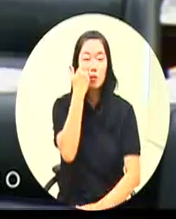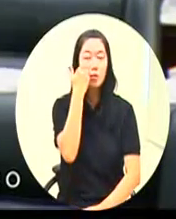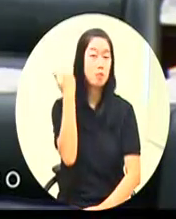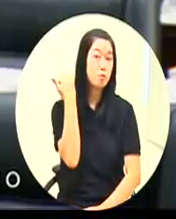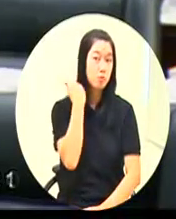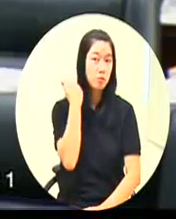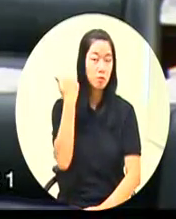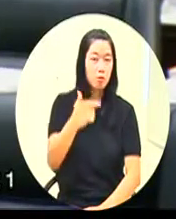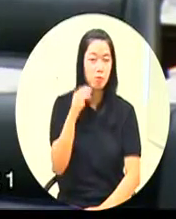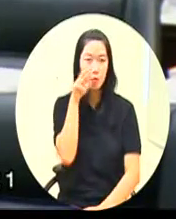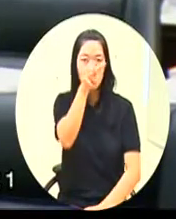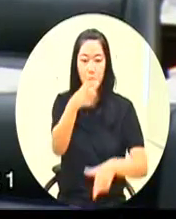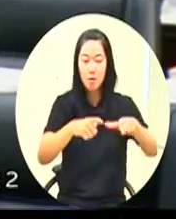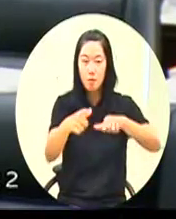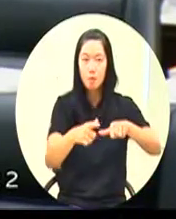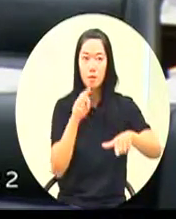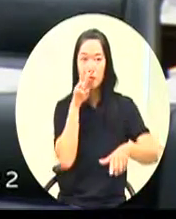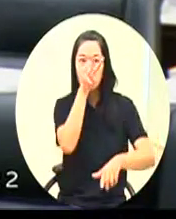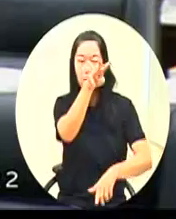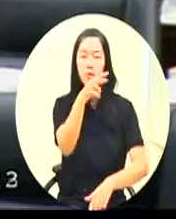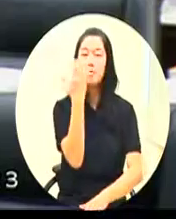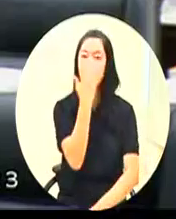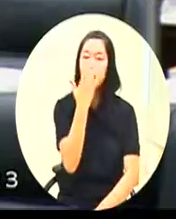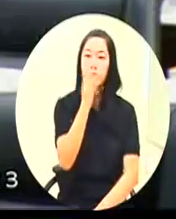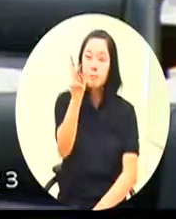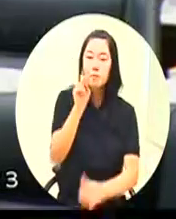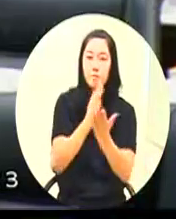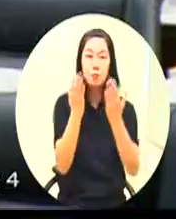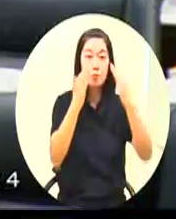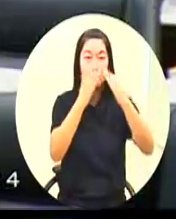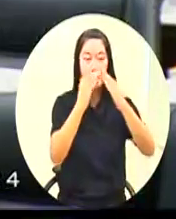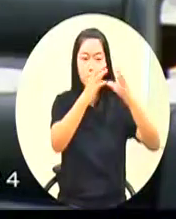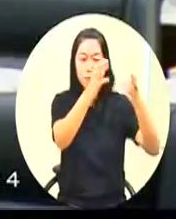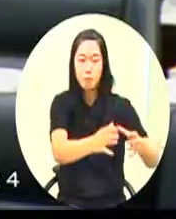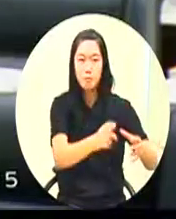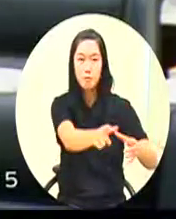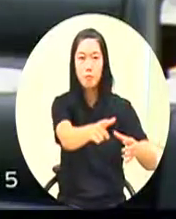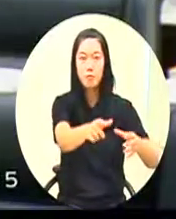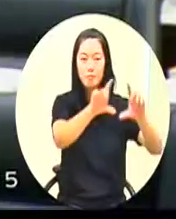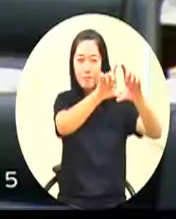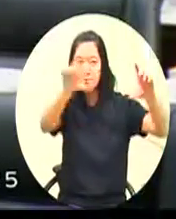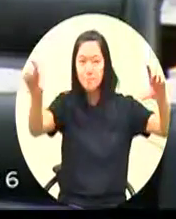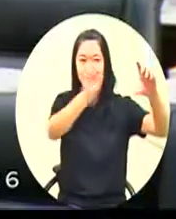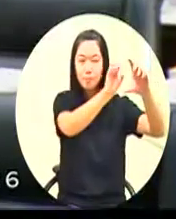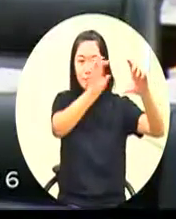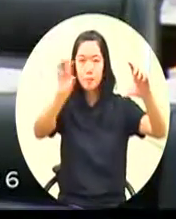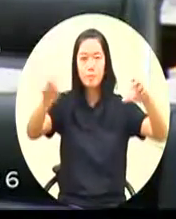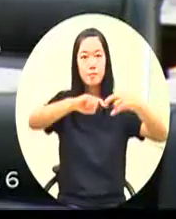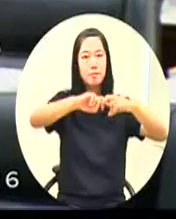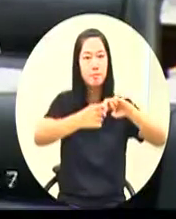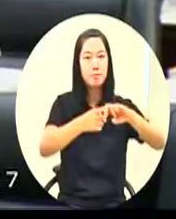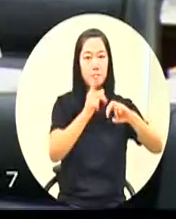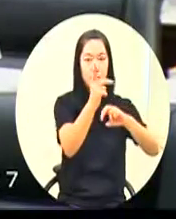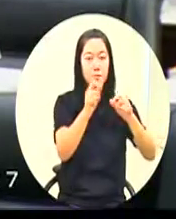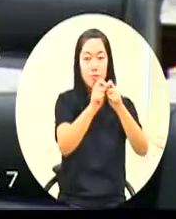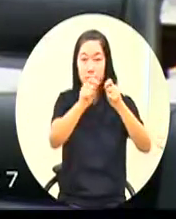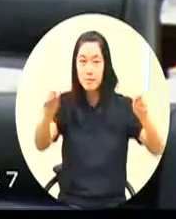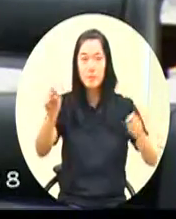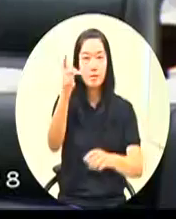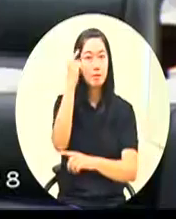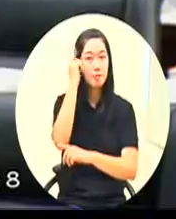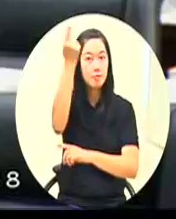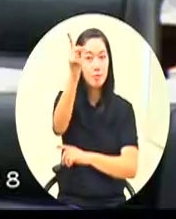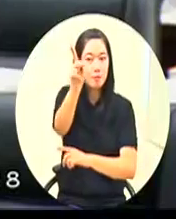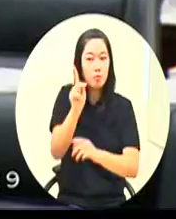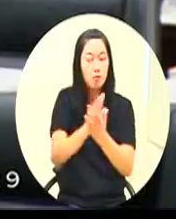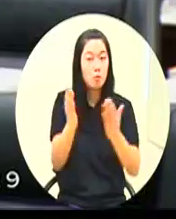看到一个公园里面一个很漂亮的图书馆，然后在那边就写李科永纪念图书馆等等。那么我知道现在台